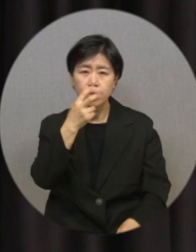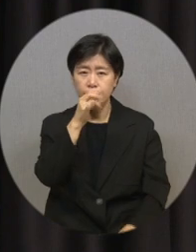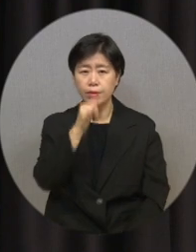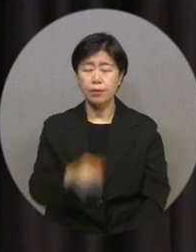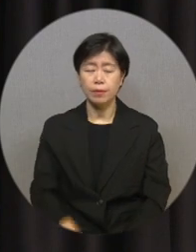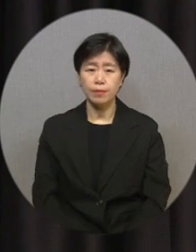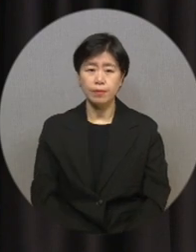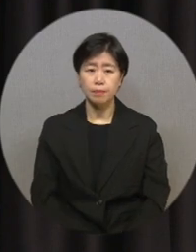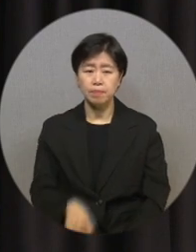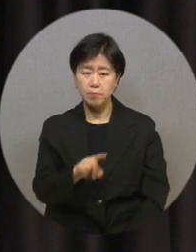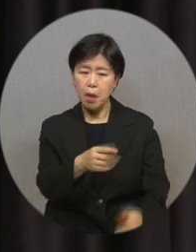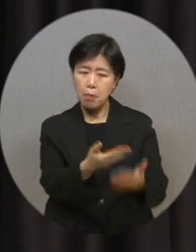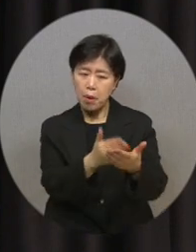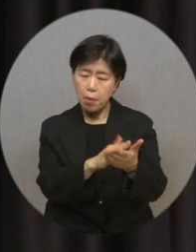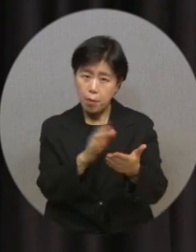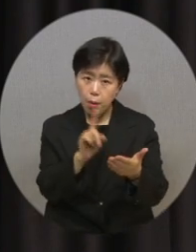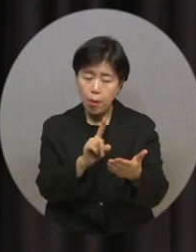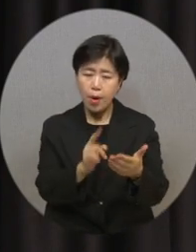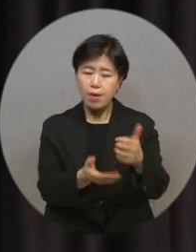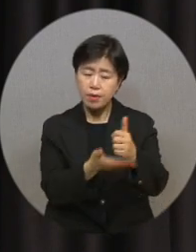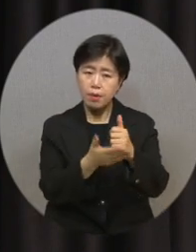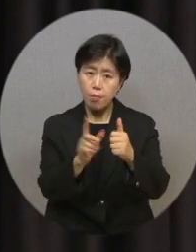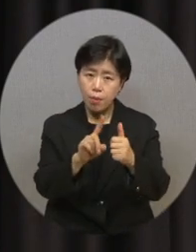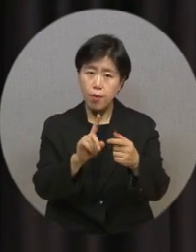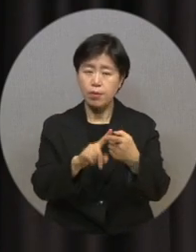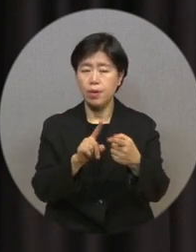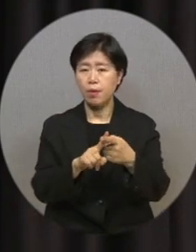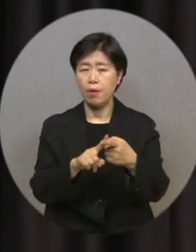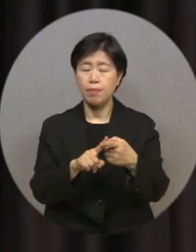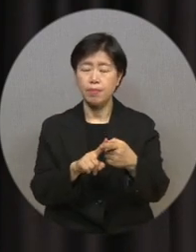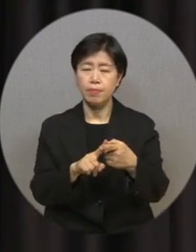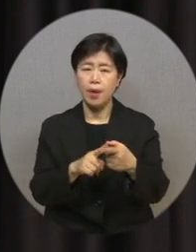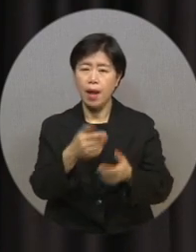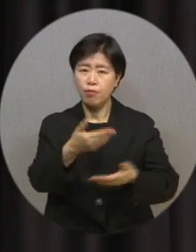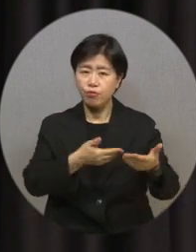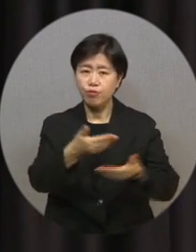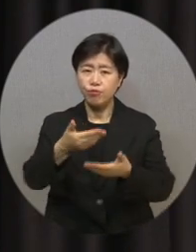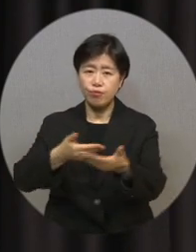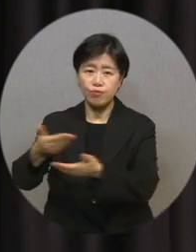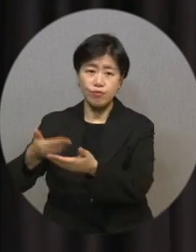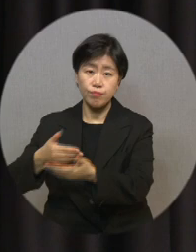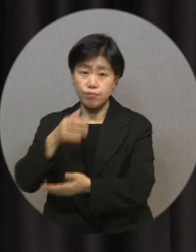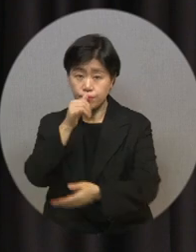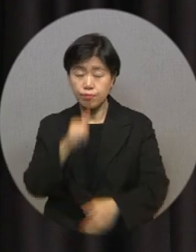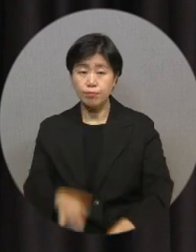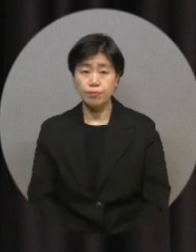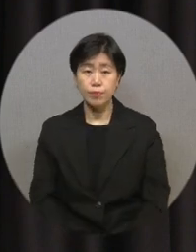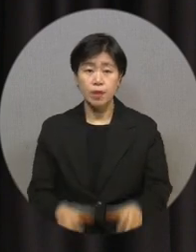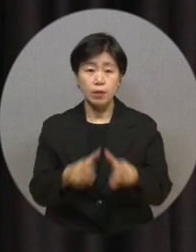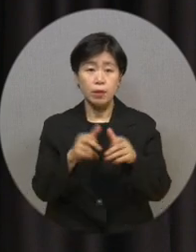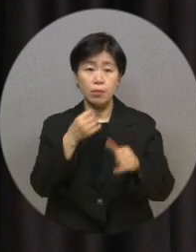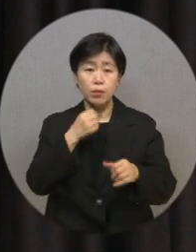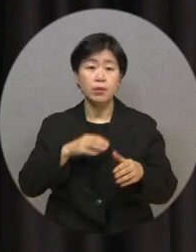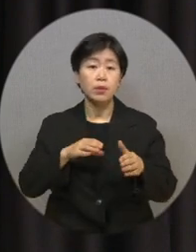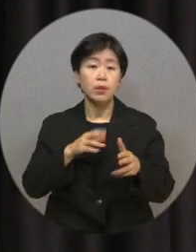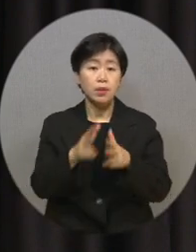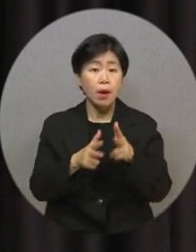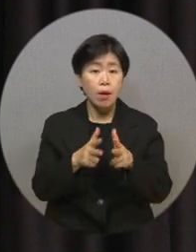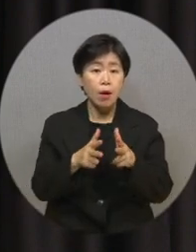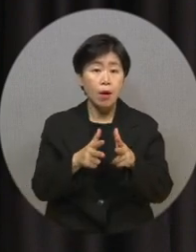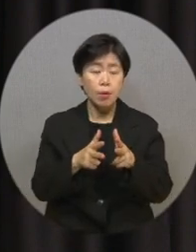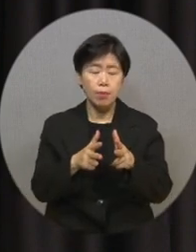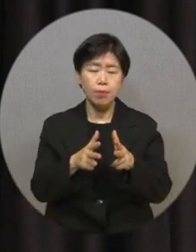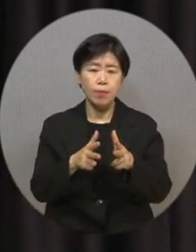피드백을 주면서 장애복지 사업에 어 어떤 그 수준을 좀 높이기 위해서 그리고 좀 노력을 하고 있고요